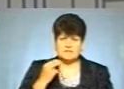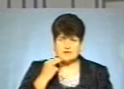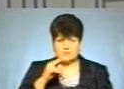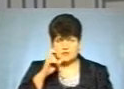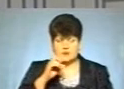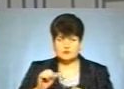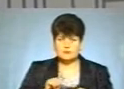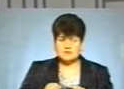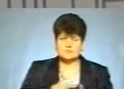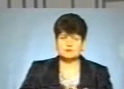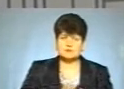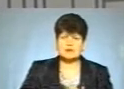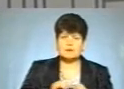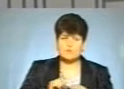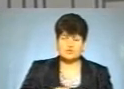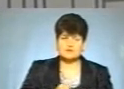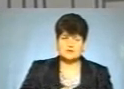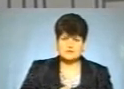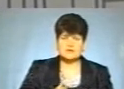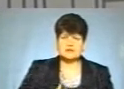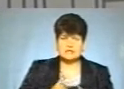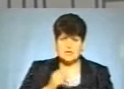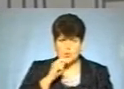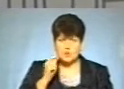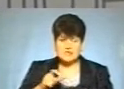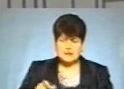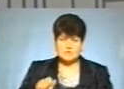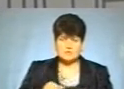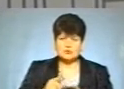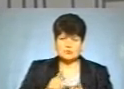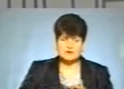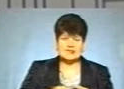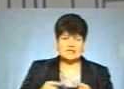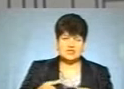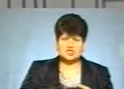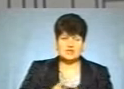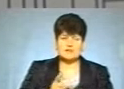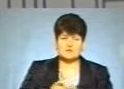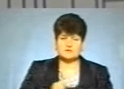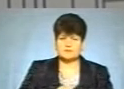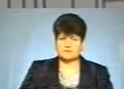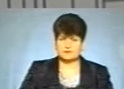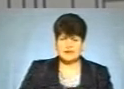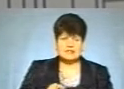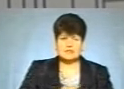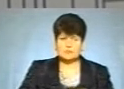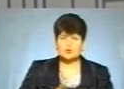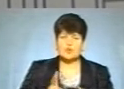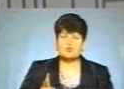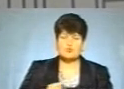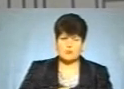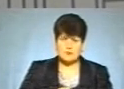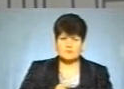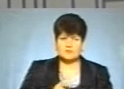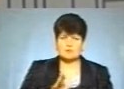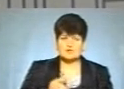і чиновників, які можуть працювати для українців, яким ми можемо довіряти, в принципі, жодна інша реформа не запрацює. Її не буде кому робити, і вона